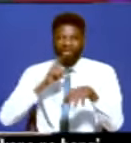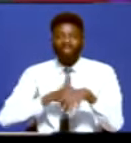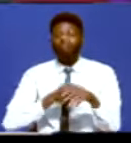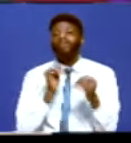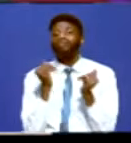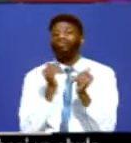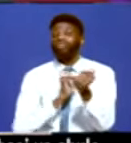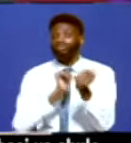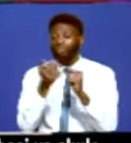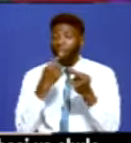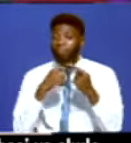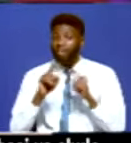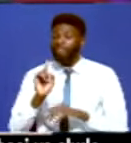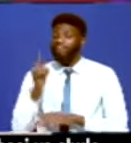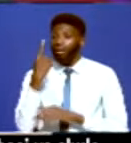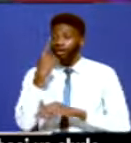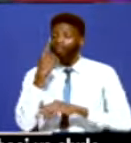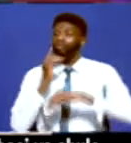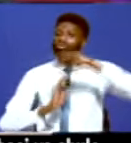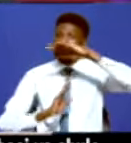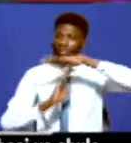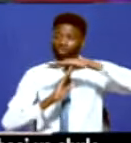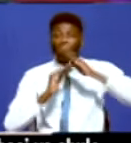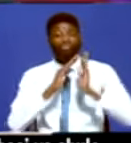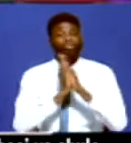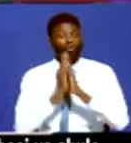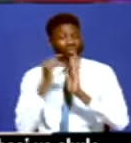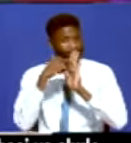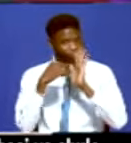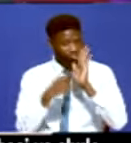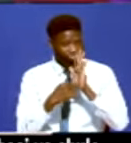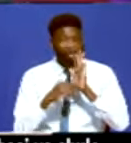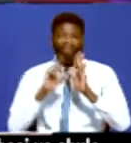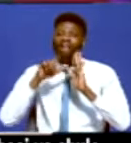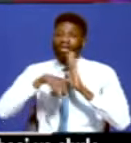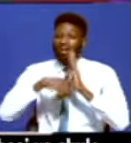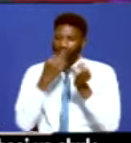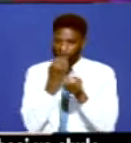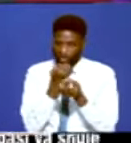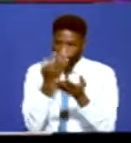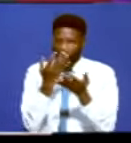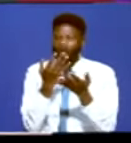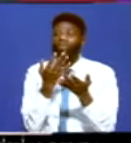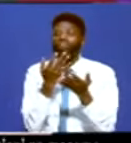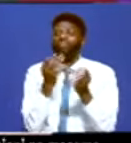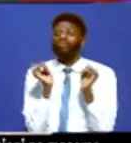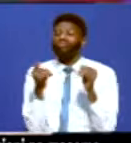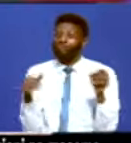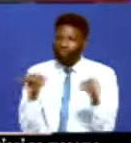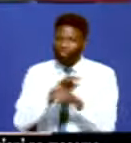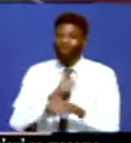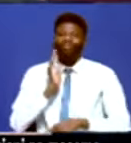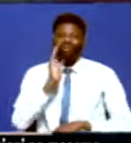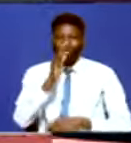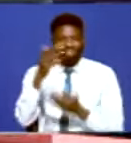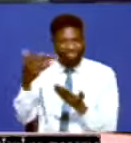tupate vidokezo kisha nikuletee taarifa zenyewe kwa ukamilifu. Karibu.